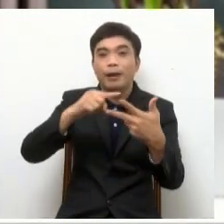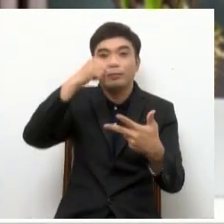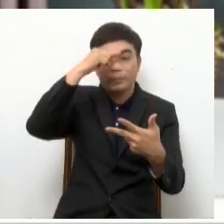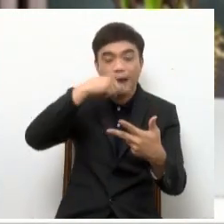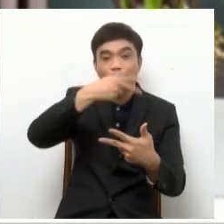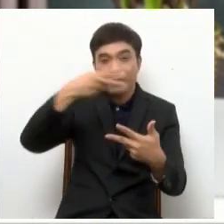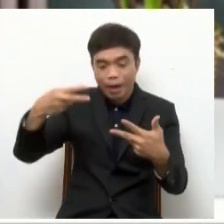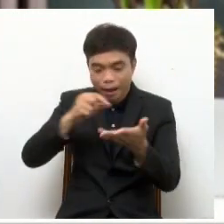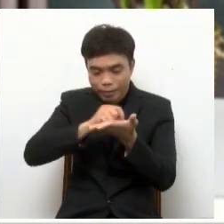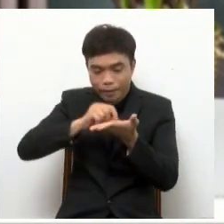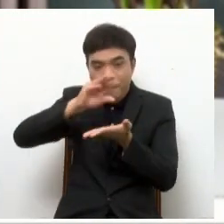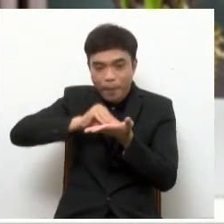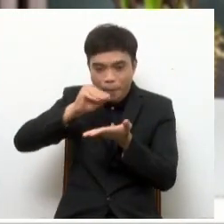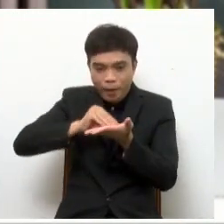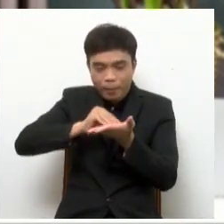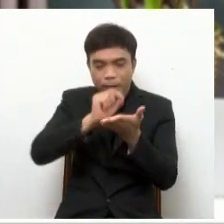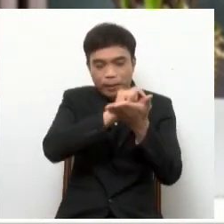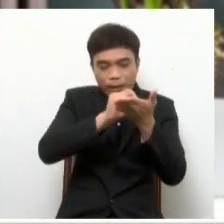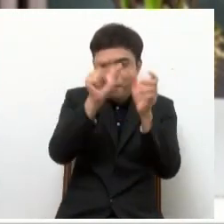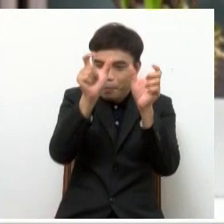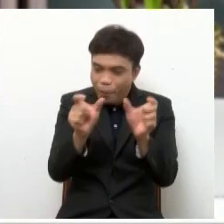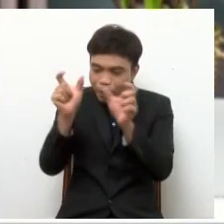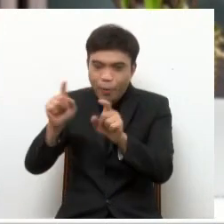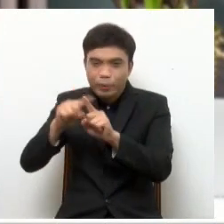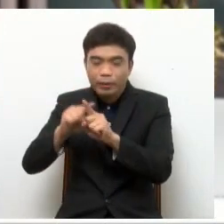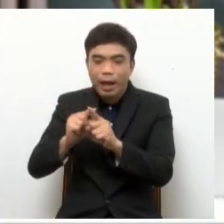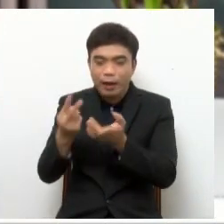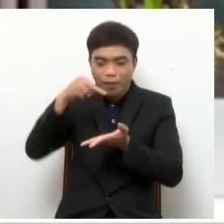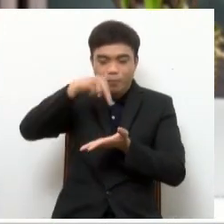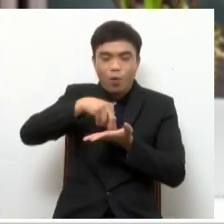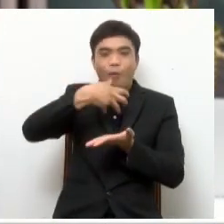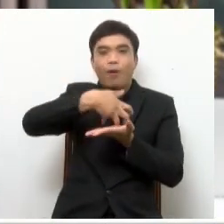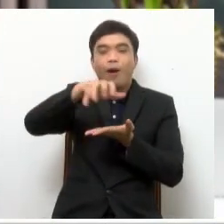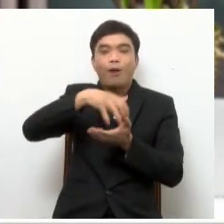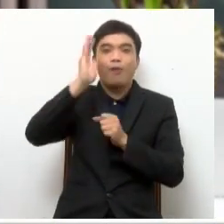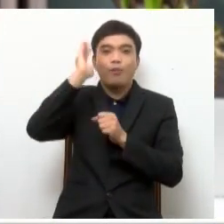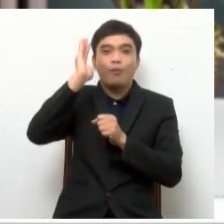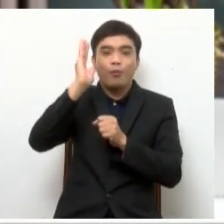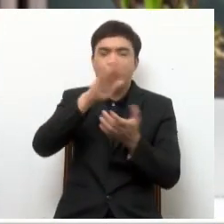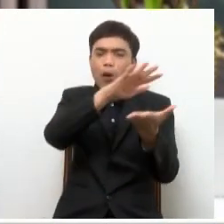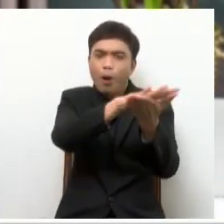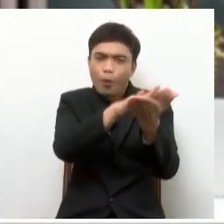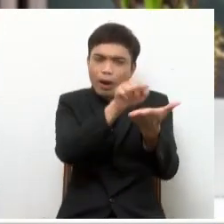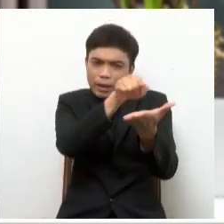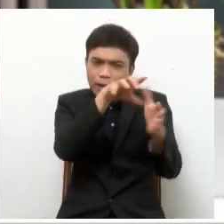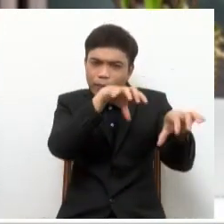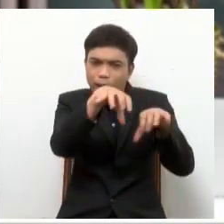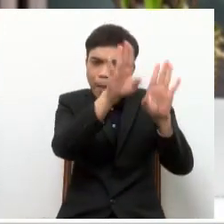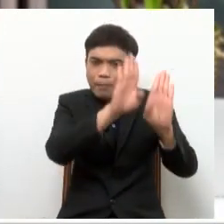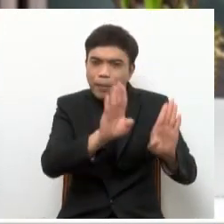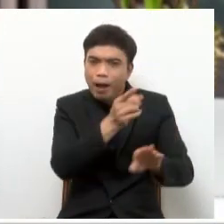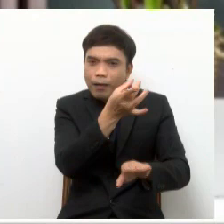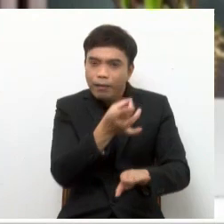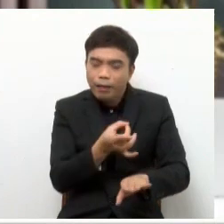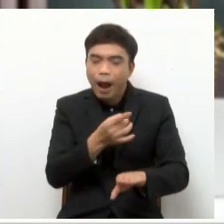บันทึกเขียนเรียงความและการพูดรายงานหน้าชั้นเรียนโรงเรียนนี้เขามีวิธีการดำเนินการอย่างไรแล้วเด็ก